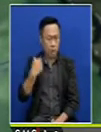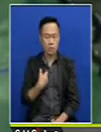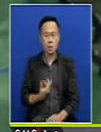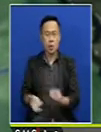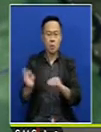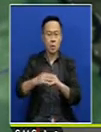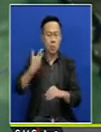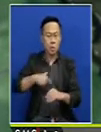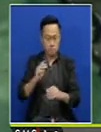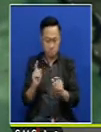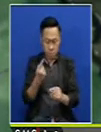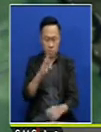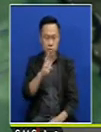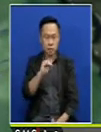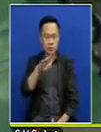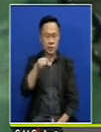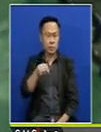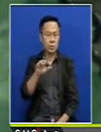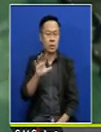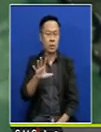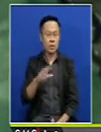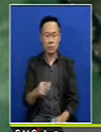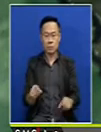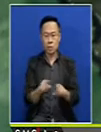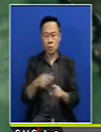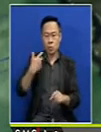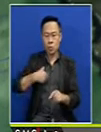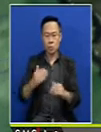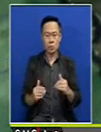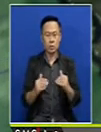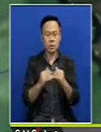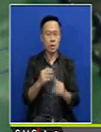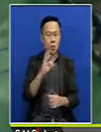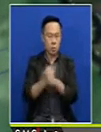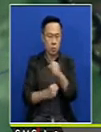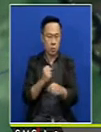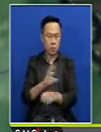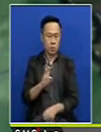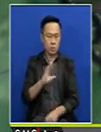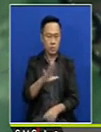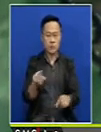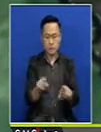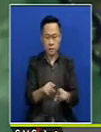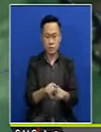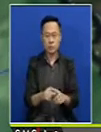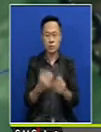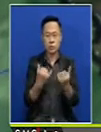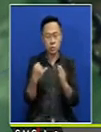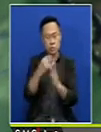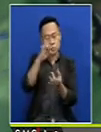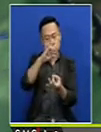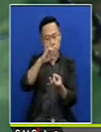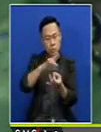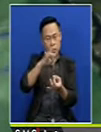ำลายสถิติครับอยู่ที่ 44.5 องศาเซลเซียสและวันนี้ในพื้นที่บริเวณของจังหวัดสุโขทัยจังหวัดอุตรดิตถ์จังหวัดตากอุ